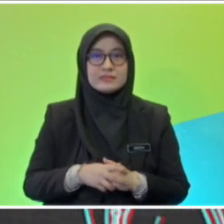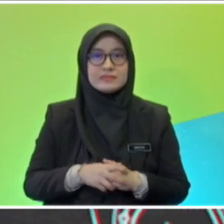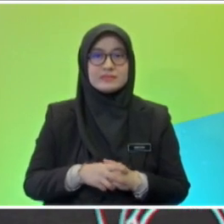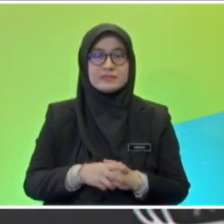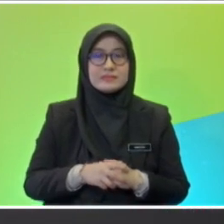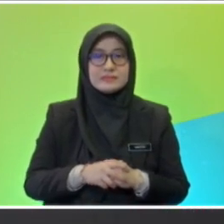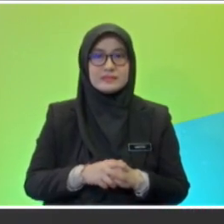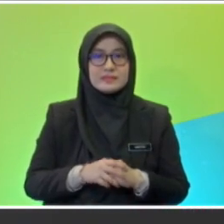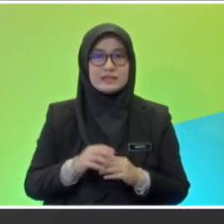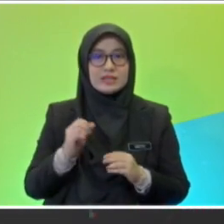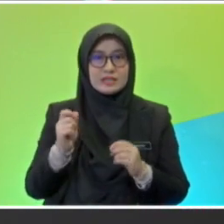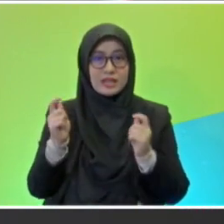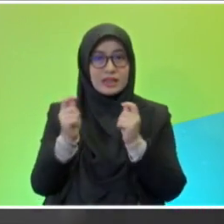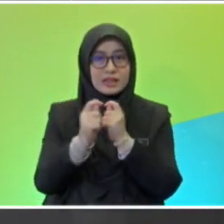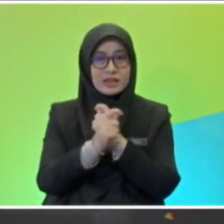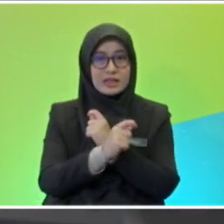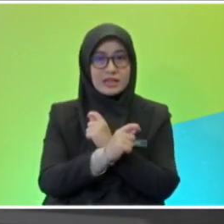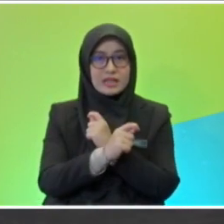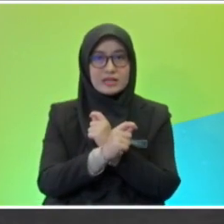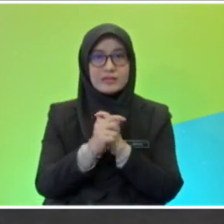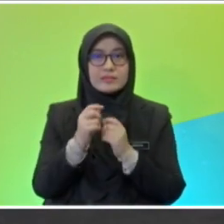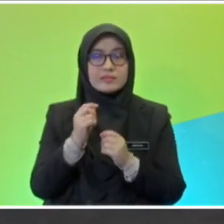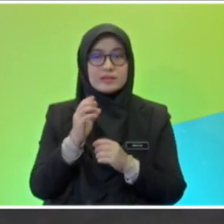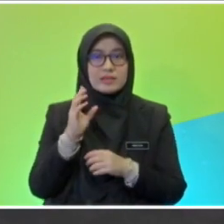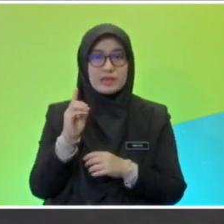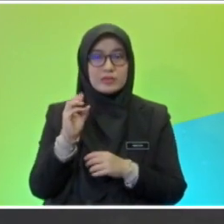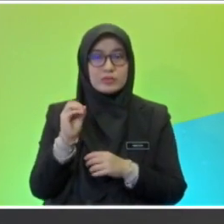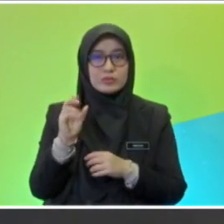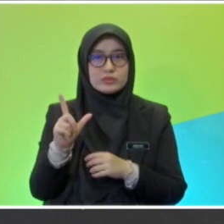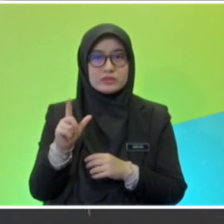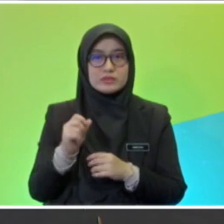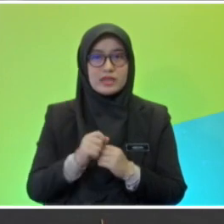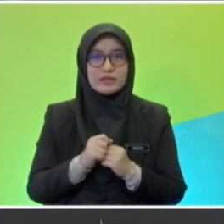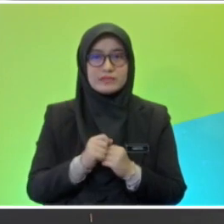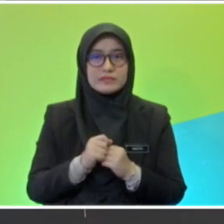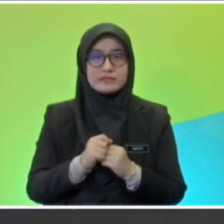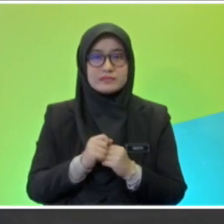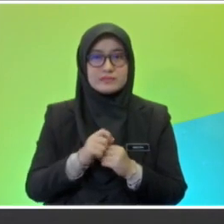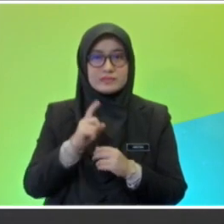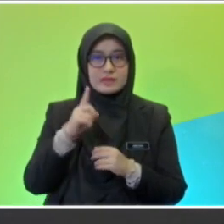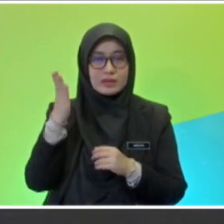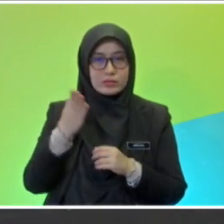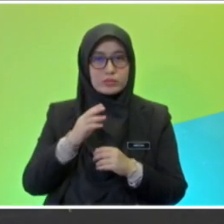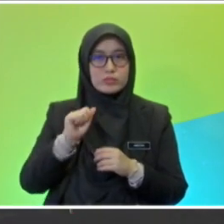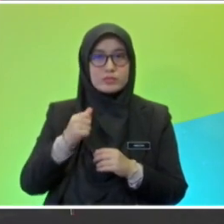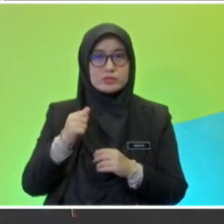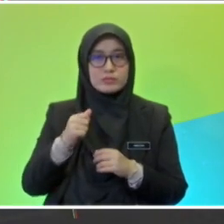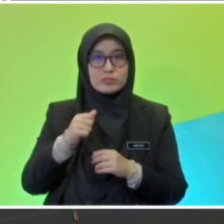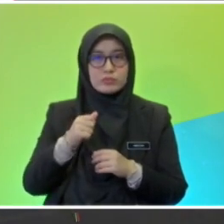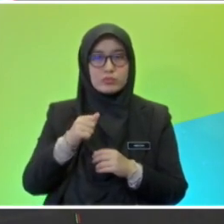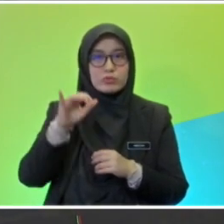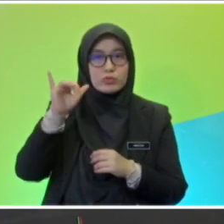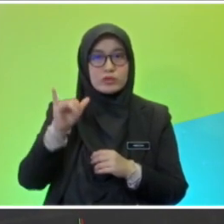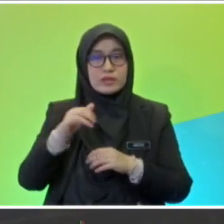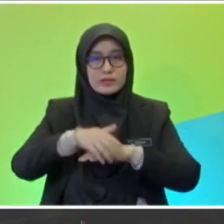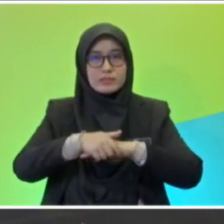telah menentang pembayaran Cukai hasil tahunan sebanyak satu per 10 yang dijelaskan oleh British terhadap